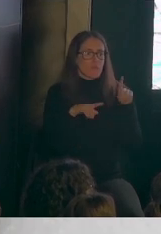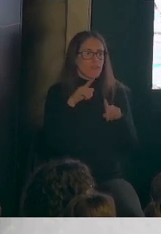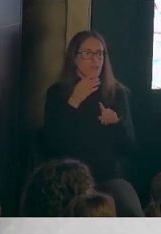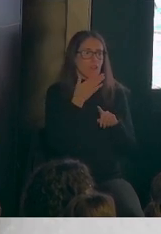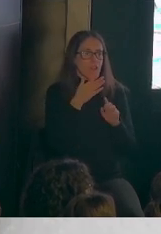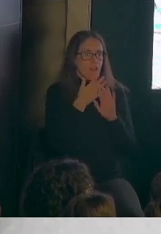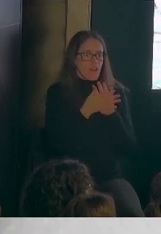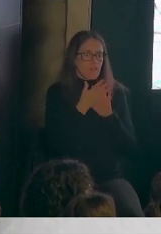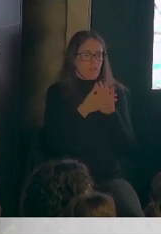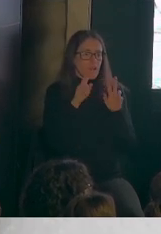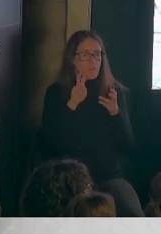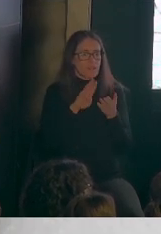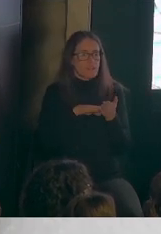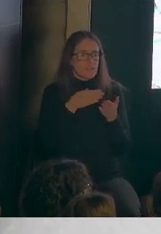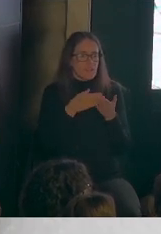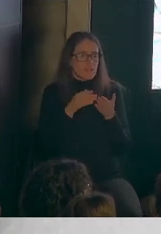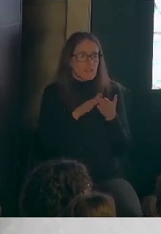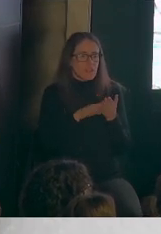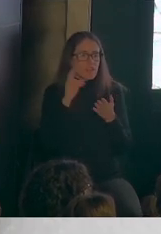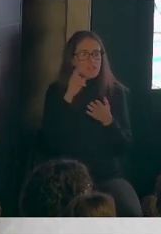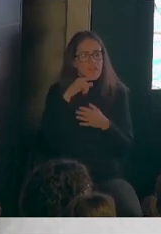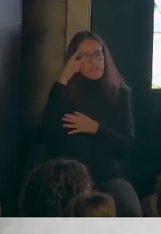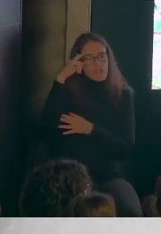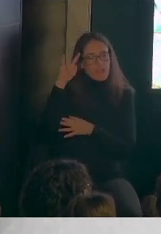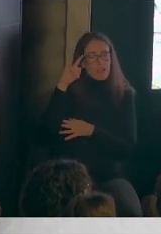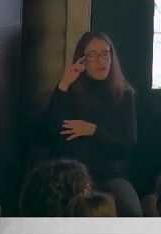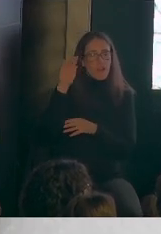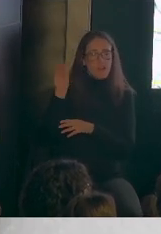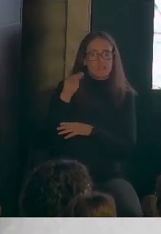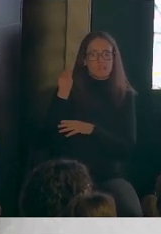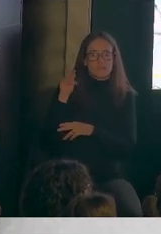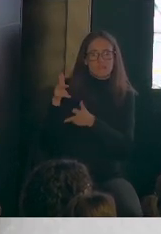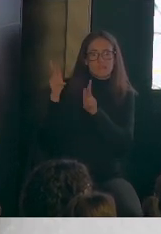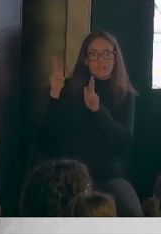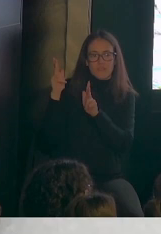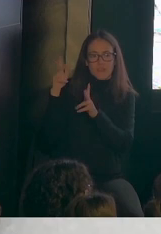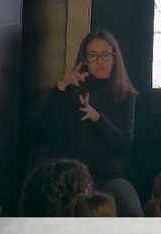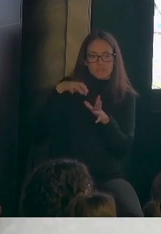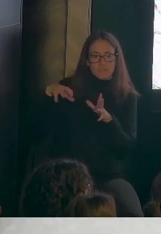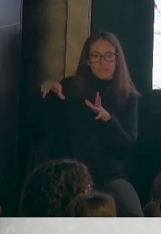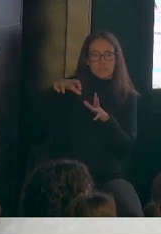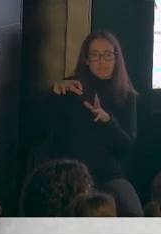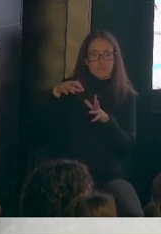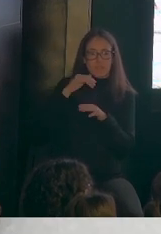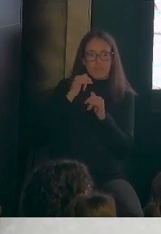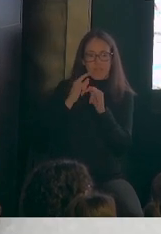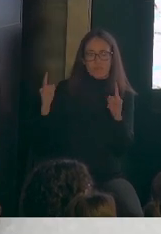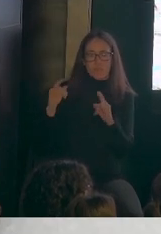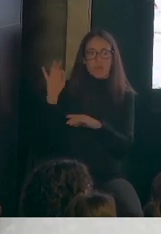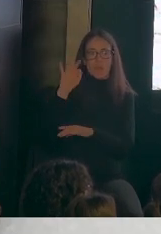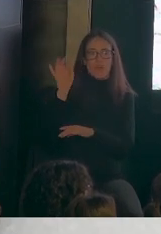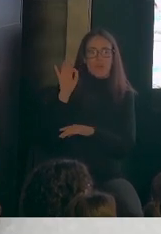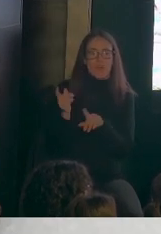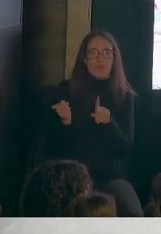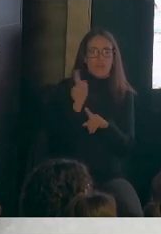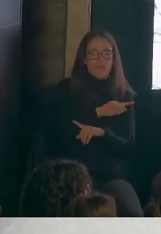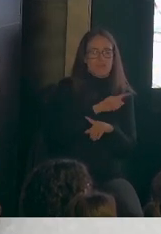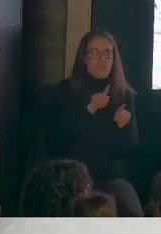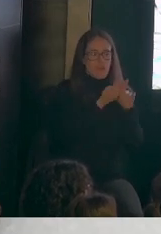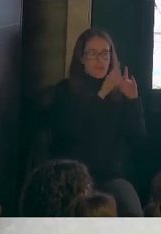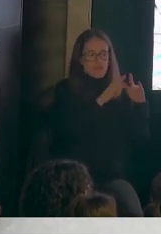mantega d'unes vaques que han estat criades en llibertat o d'altres que estiguin doncs, amb el